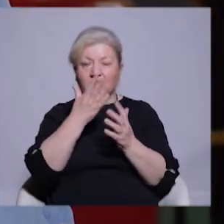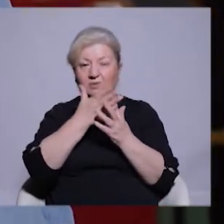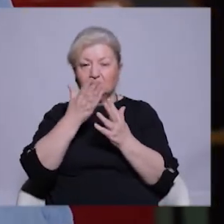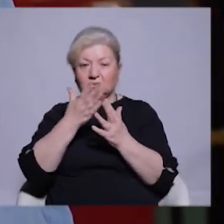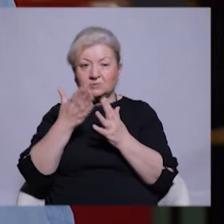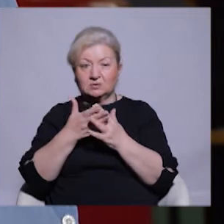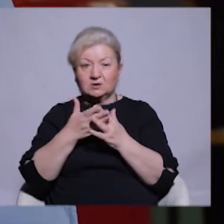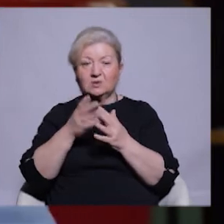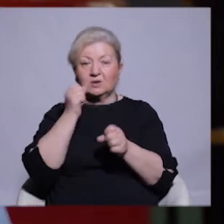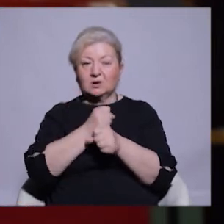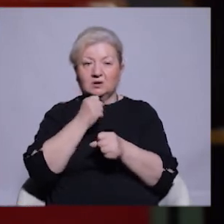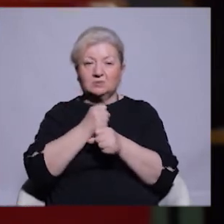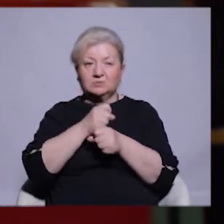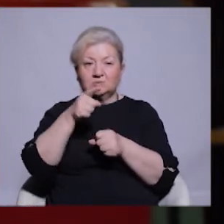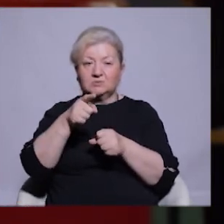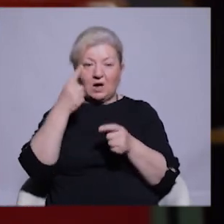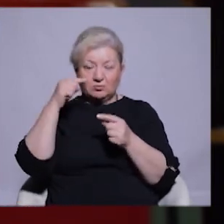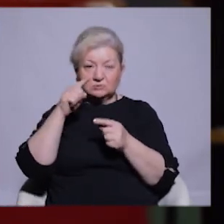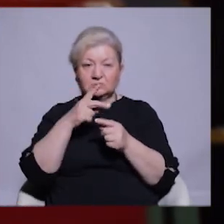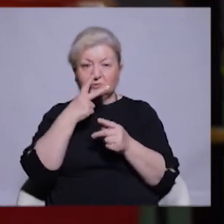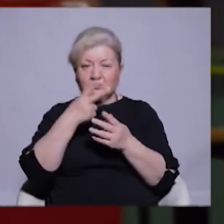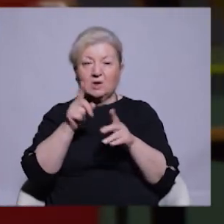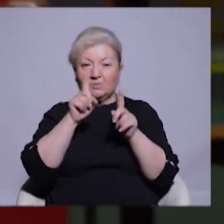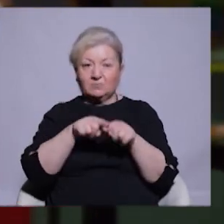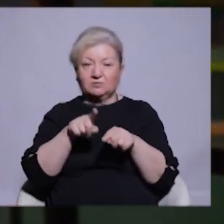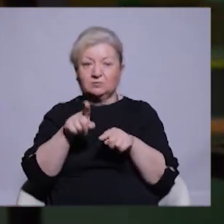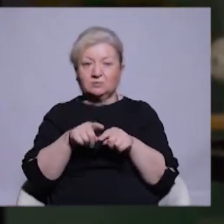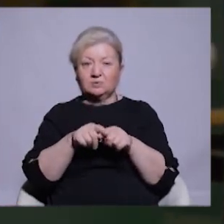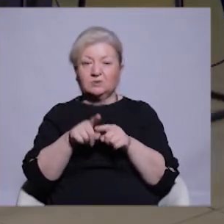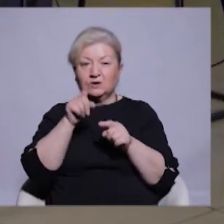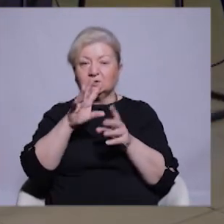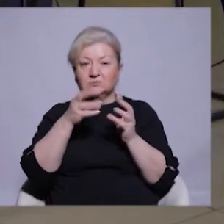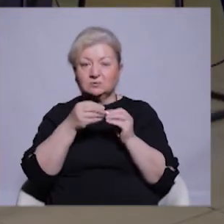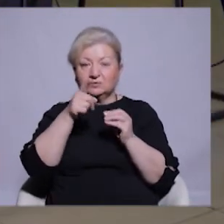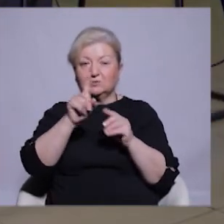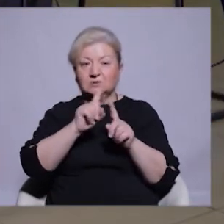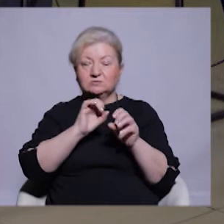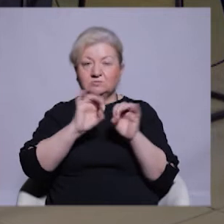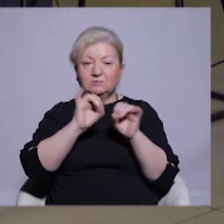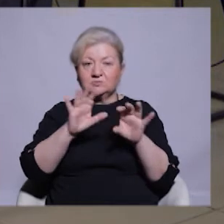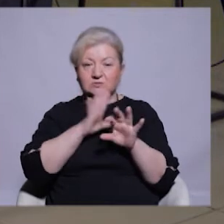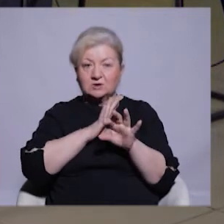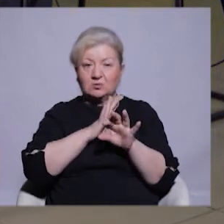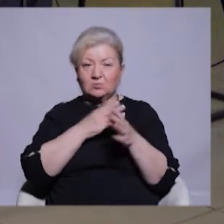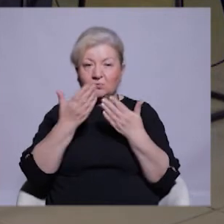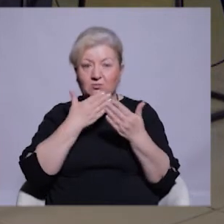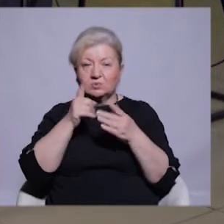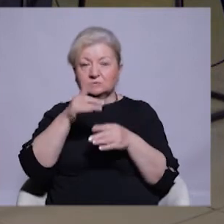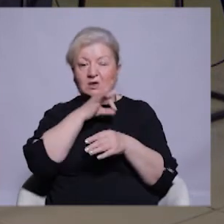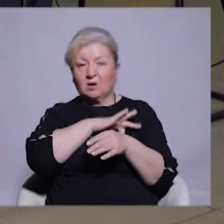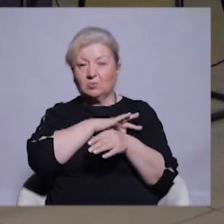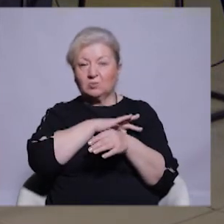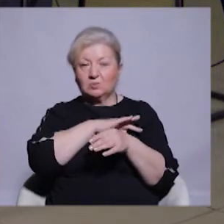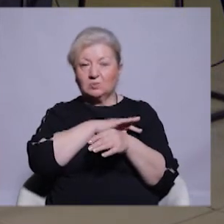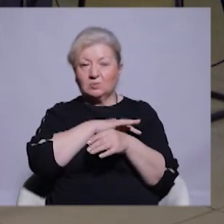ნაწილი გავაკეთოთ ამ ამოცანის და ამავდროულად ეს, რაზეც ჩვენ ვისაუბრეთ, ეს